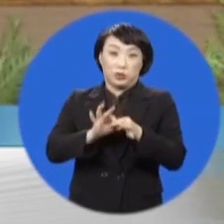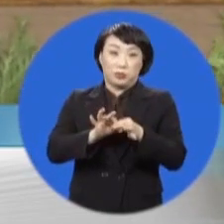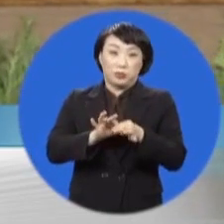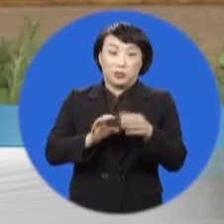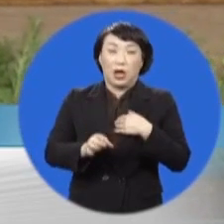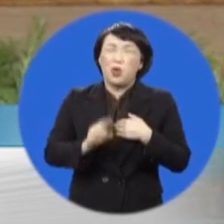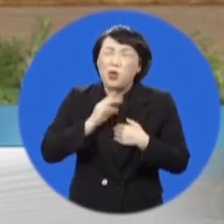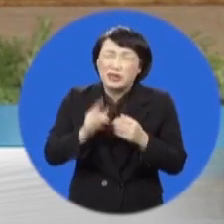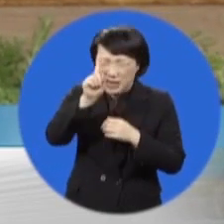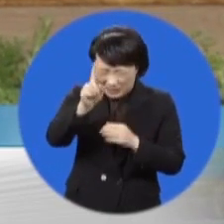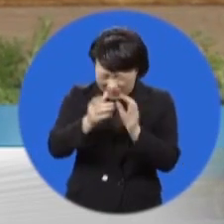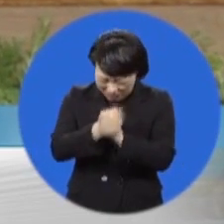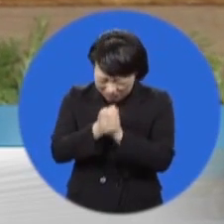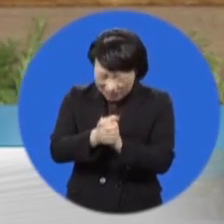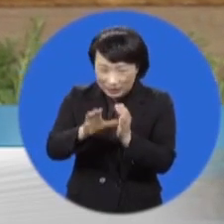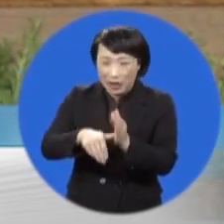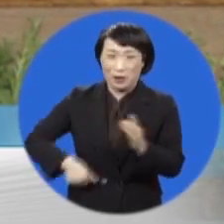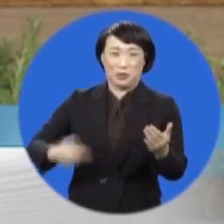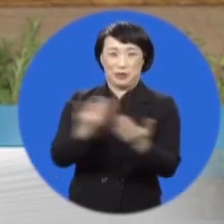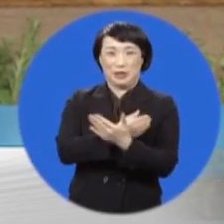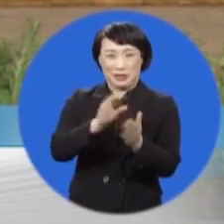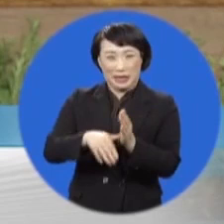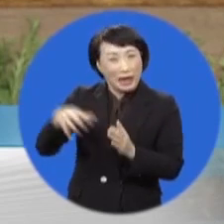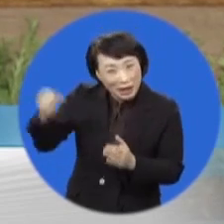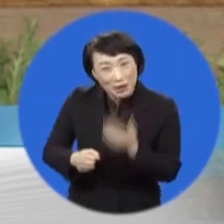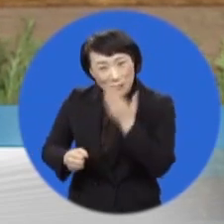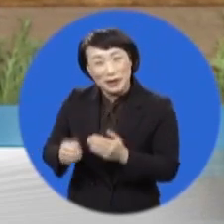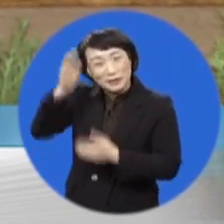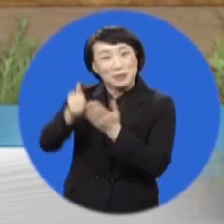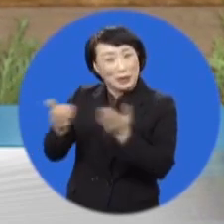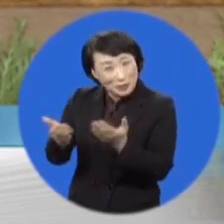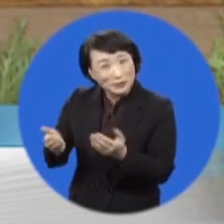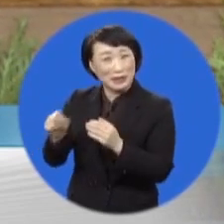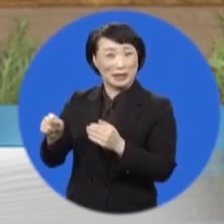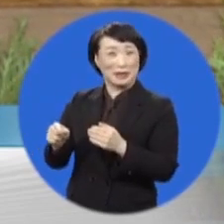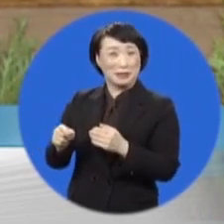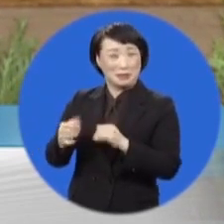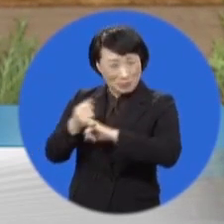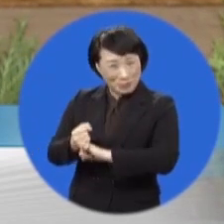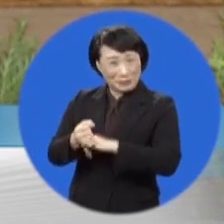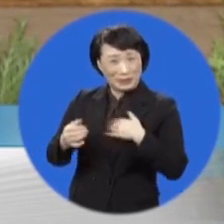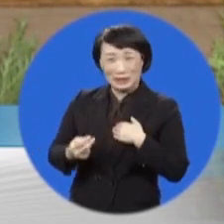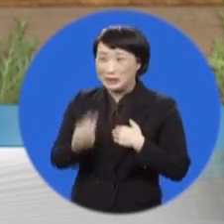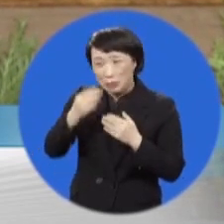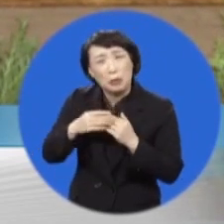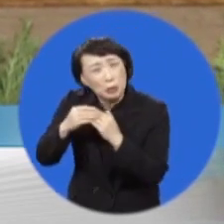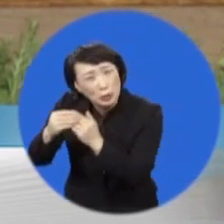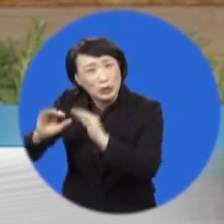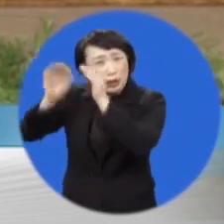5집 기독 중에 더 회개를 통해 얻어지는 성령의 역사는 당주 신나는 생명으로